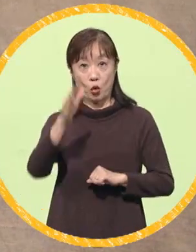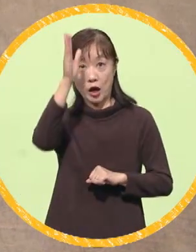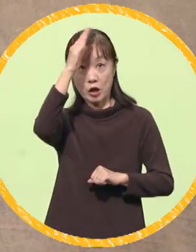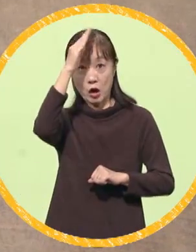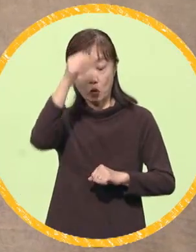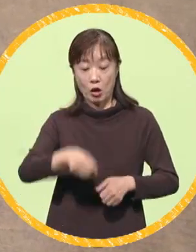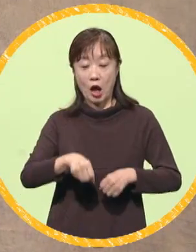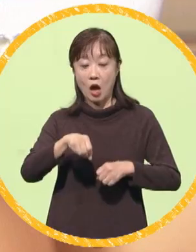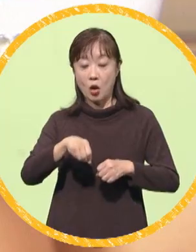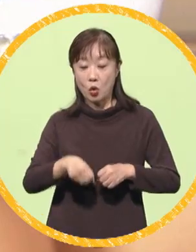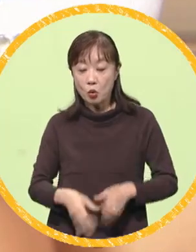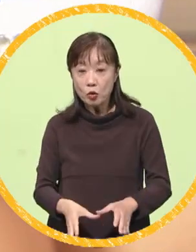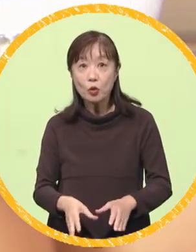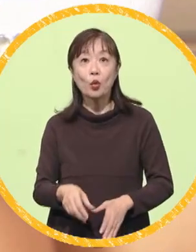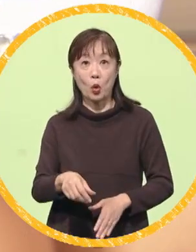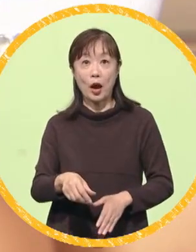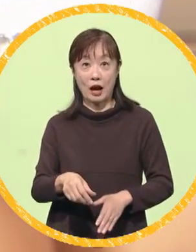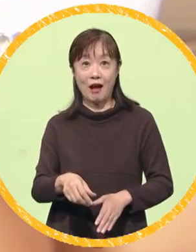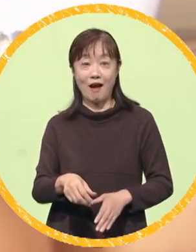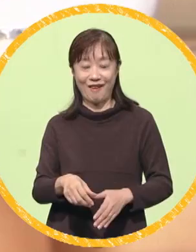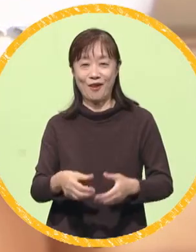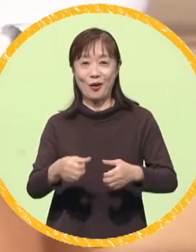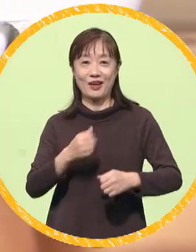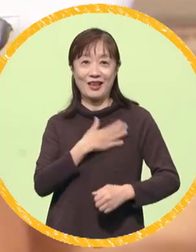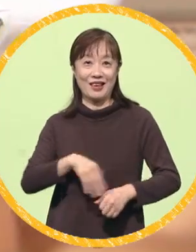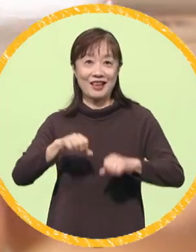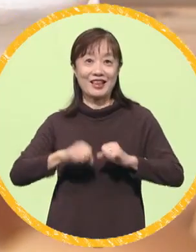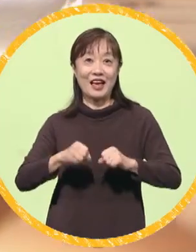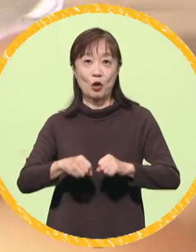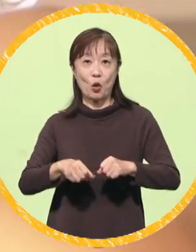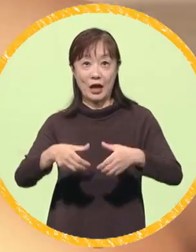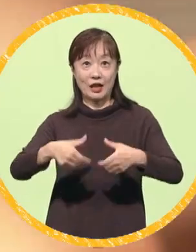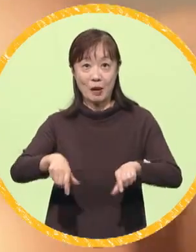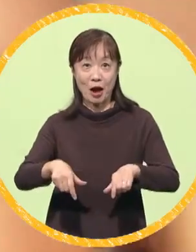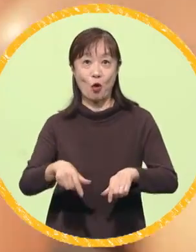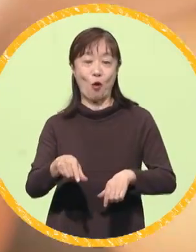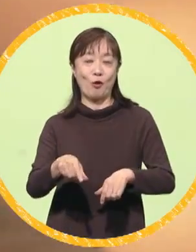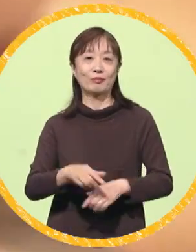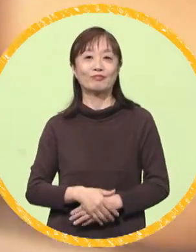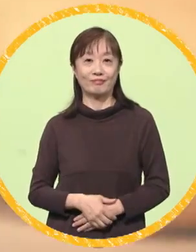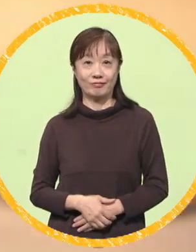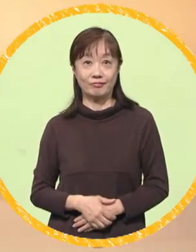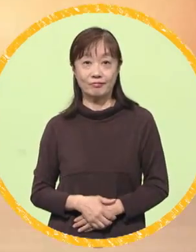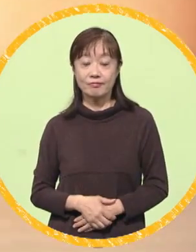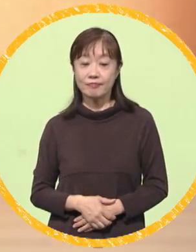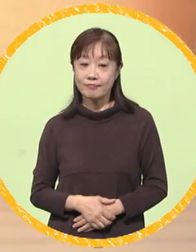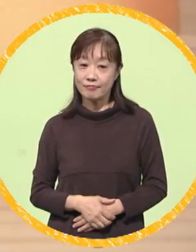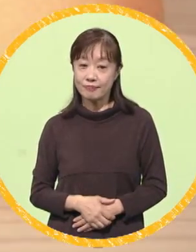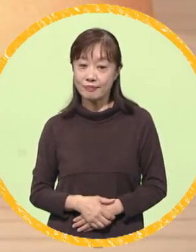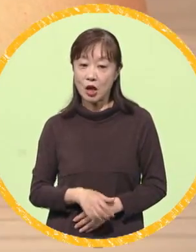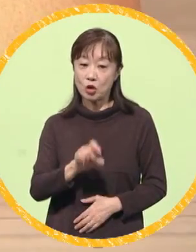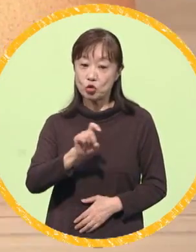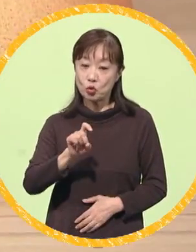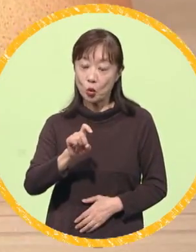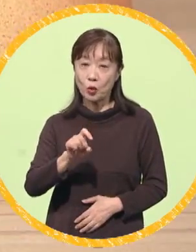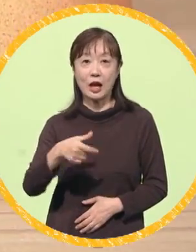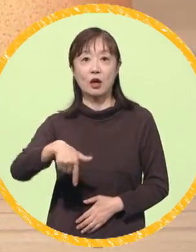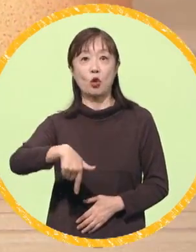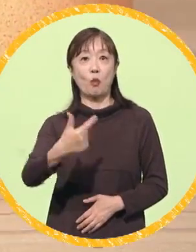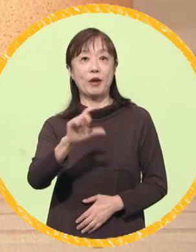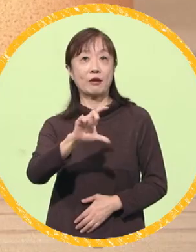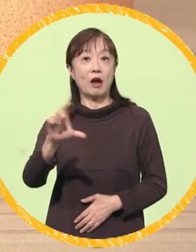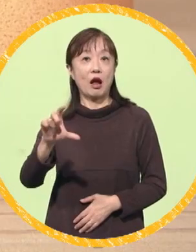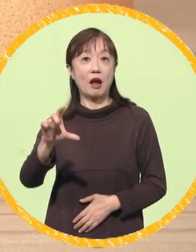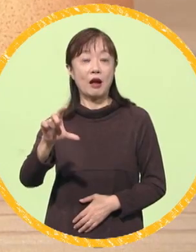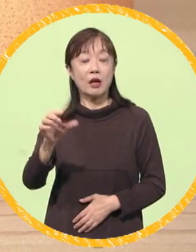ない。 こだわり抜かれた相模っ子ですが、うん、気になるお値段は10個で600円と、うん、市場の価格と比